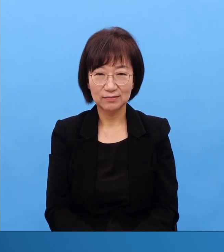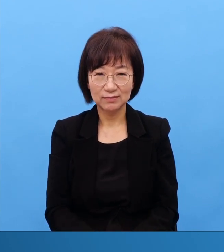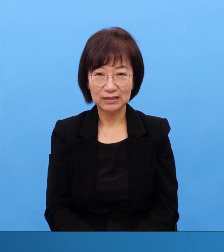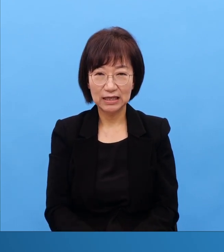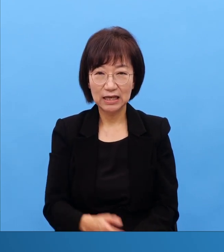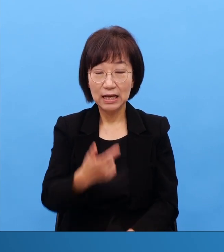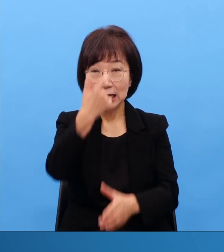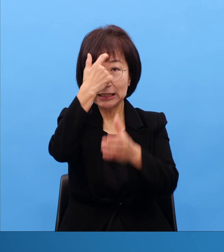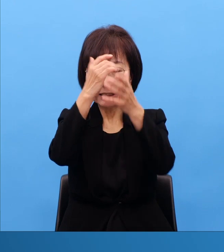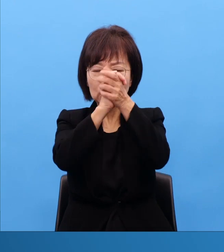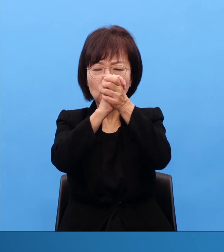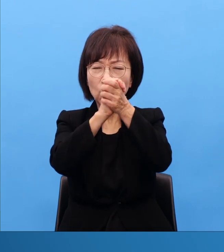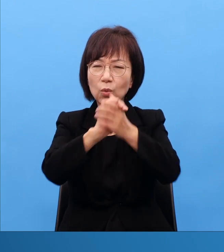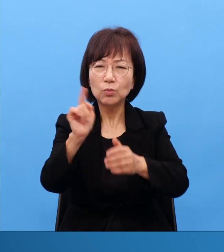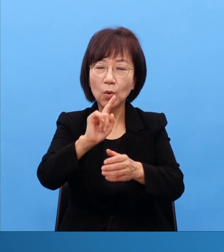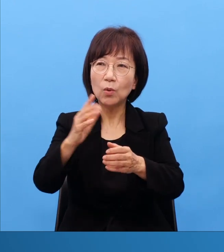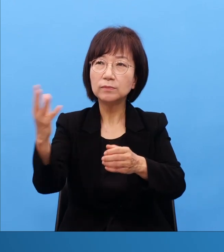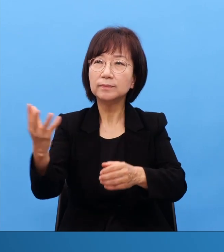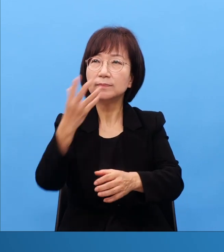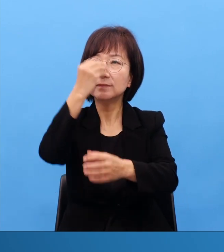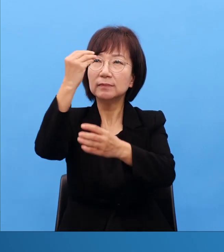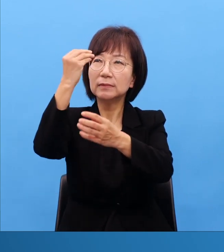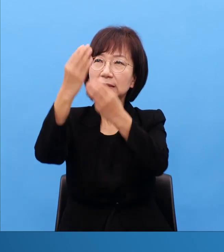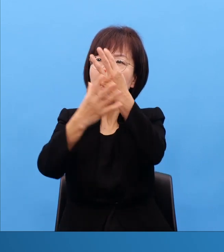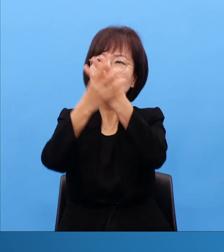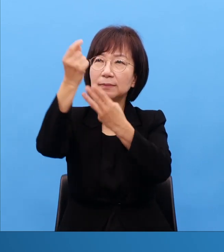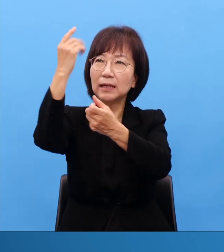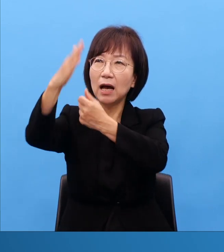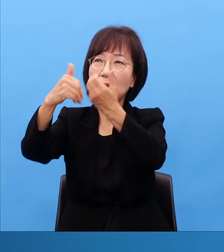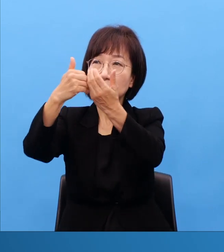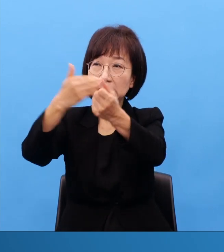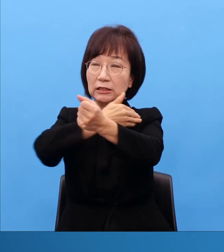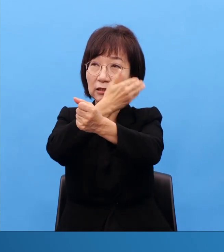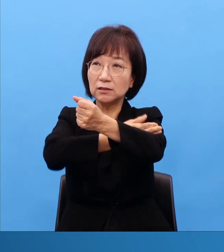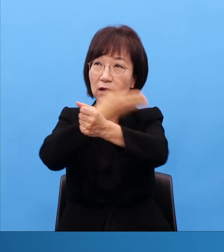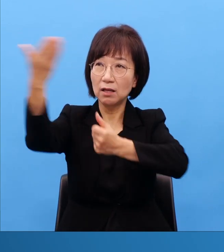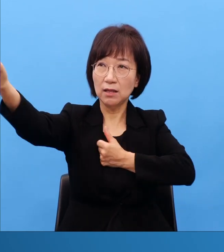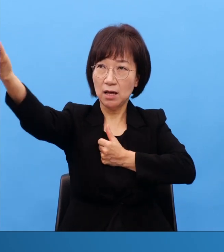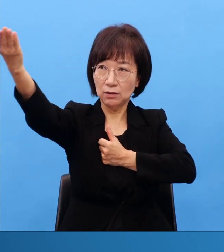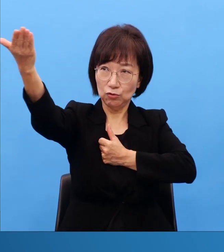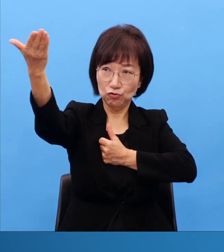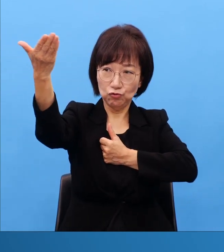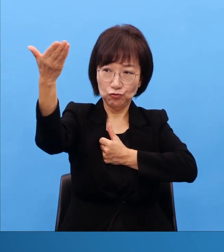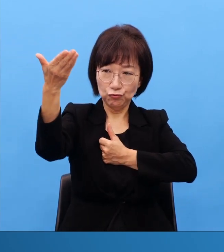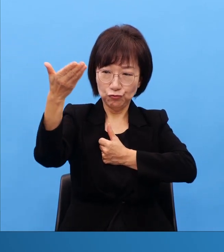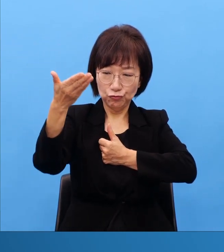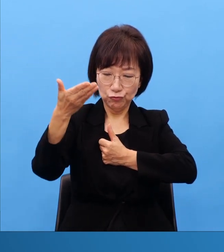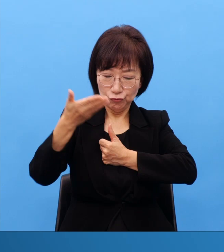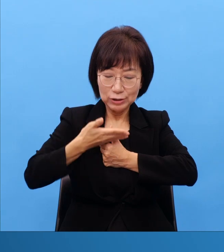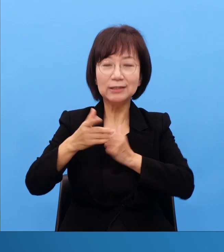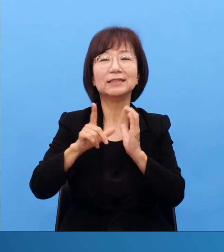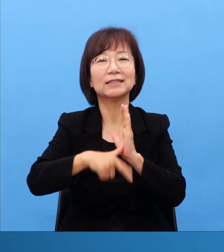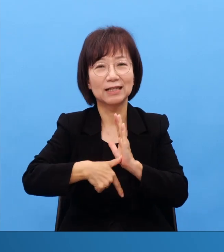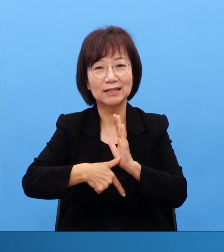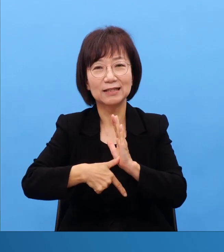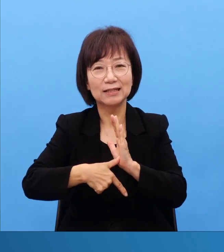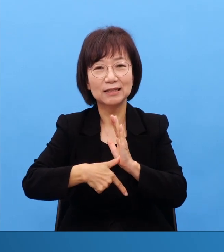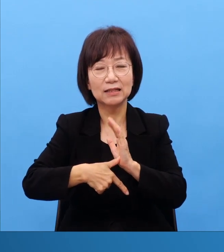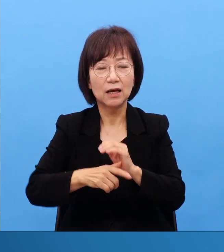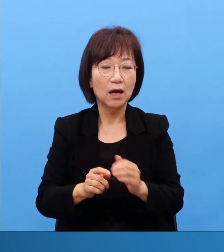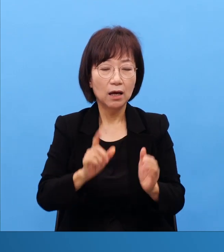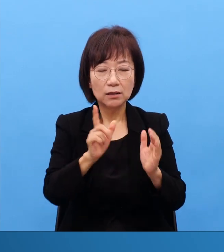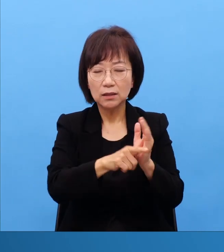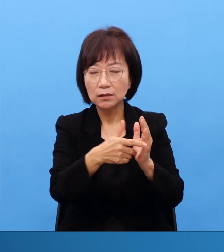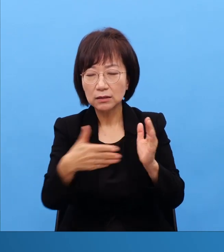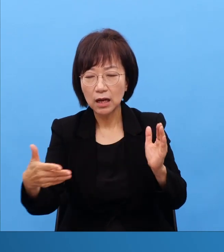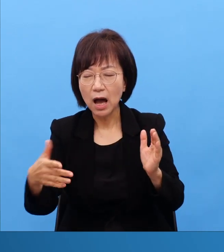성사면의 능력이 내게 임하는 겁니다. Prayer 그렇죠? is a time in which the power of the triune God comes upon 나중에 me. 알았어요. I found